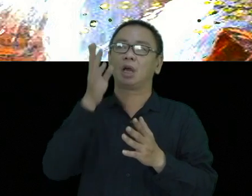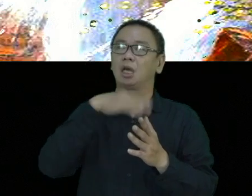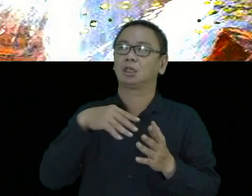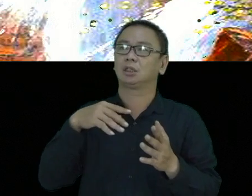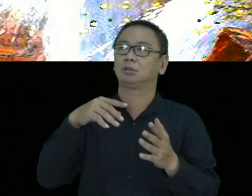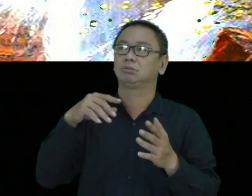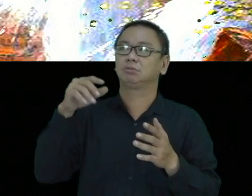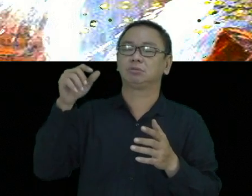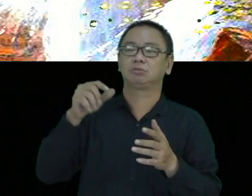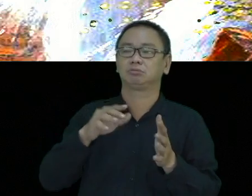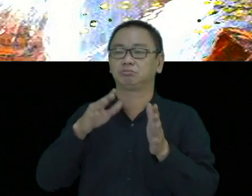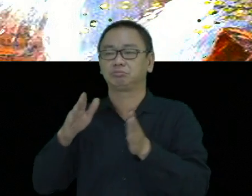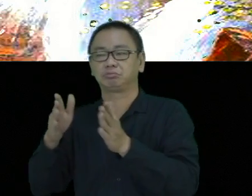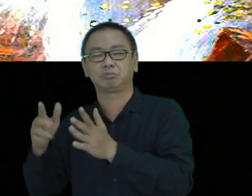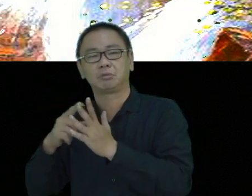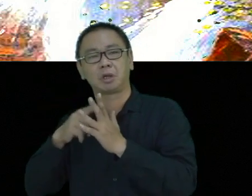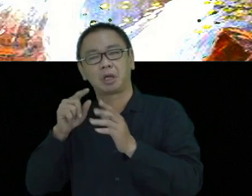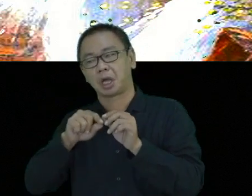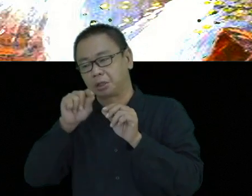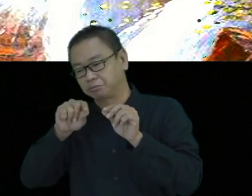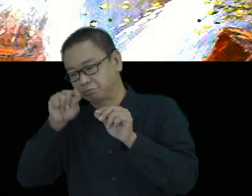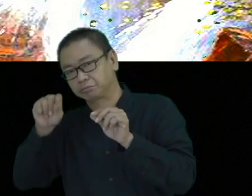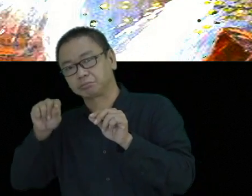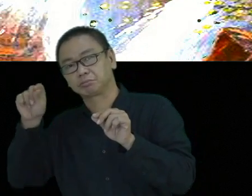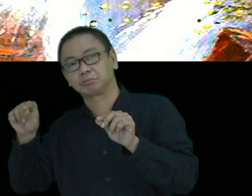tapi bagaimana Pak Jerdi, konkretnya bagaimana?